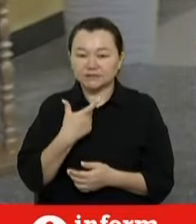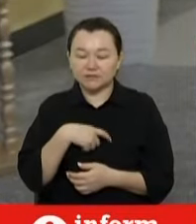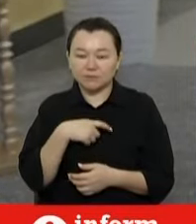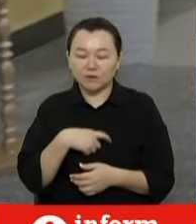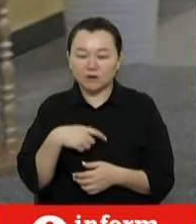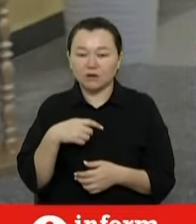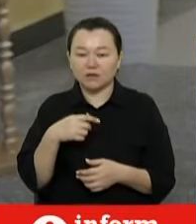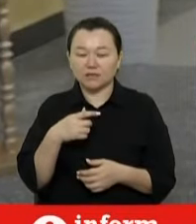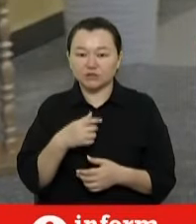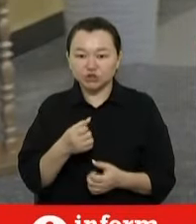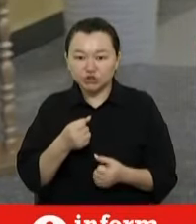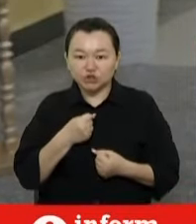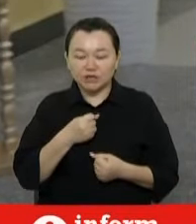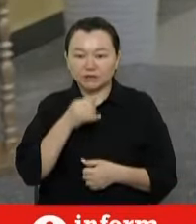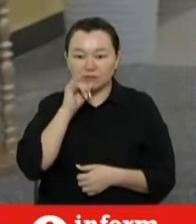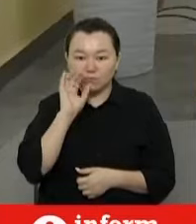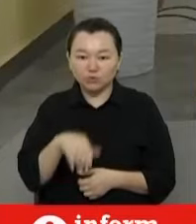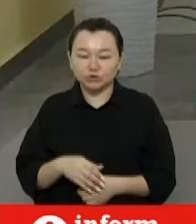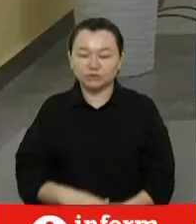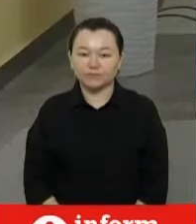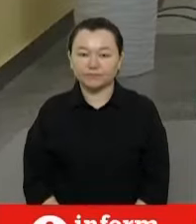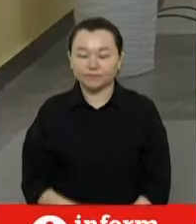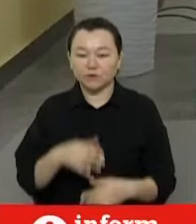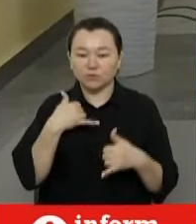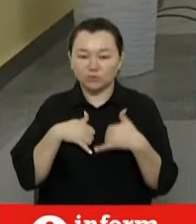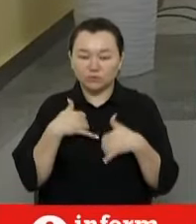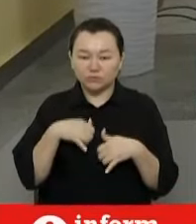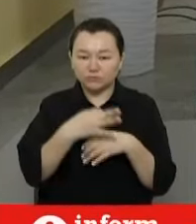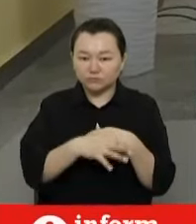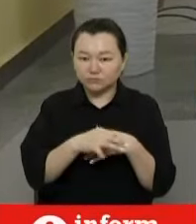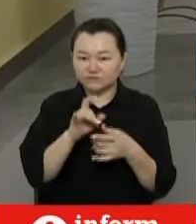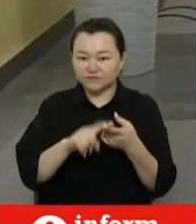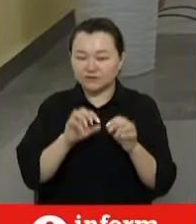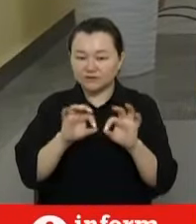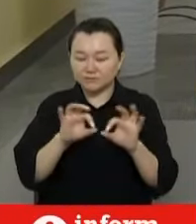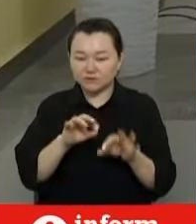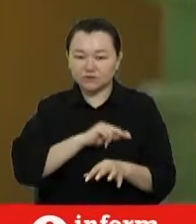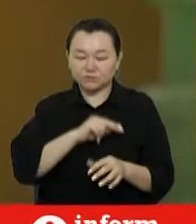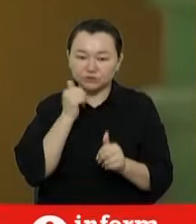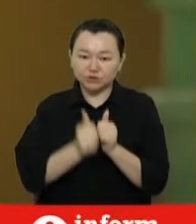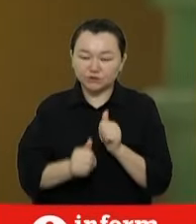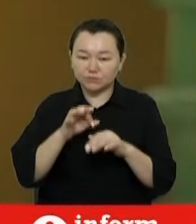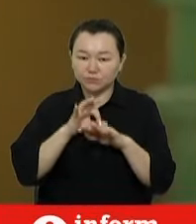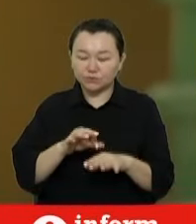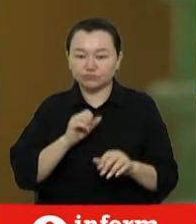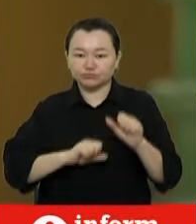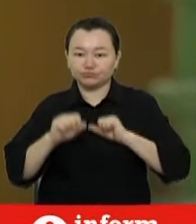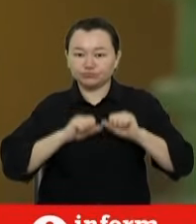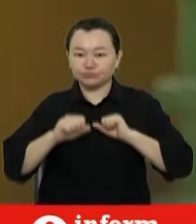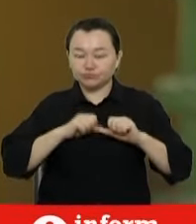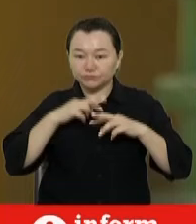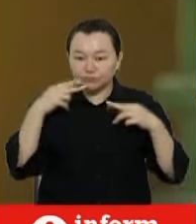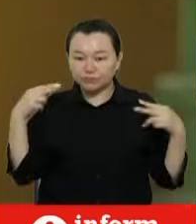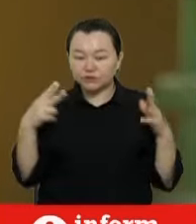кейбір кезде ұстай алмай қалатыны бар. Ұстаздар әлімжеттікке қарсы түсіндіру жұмыстарын жиі жүргіземіз деп ақталды, ал 7-ші